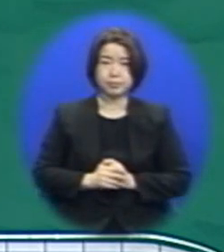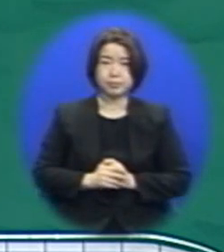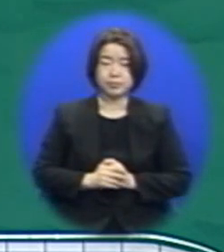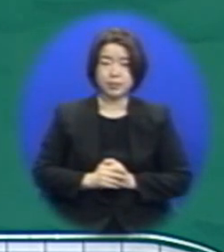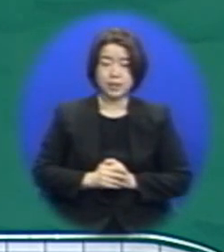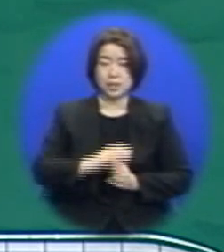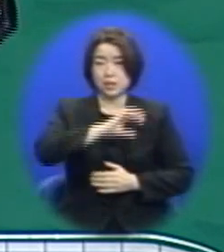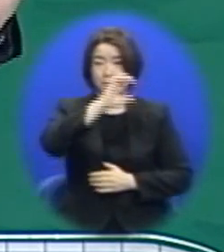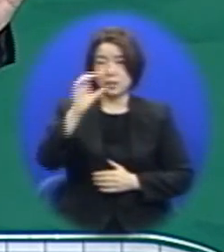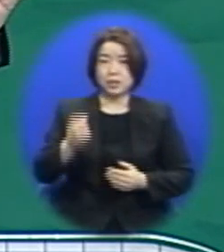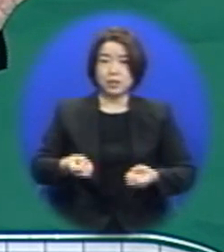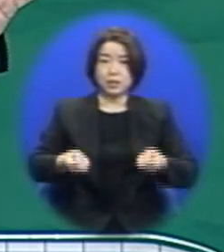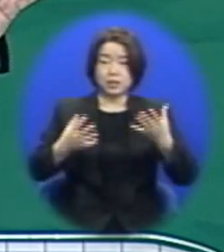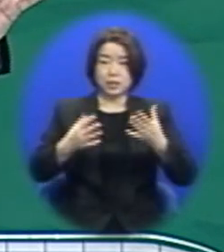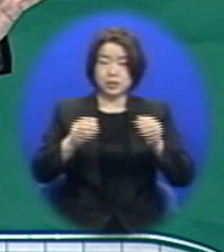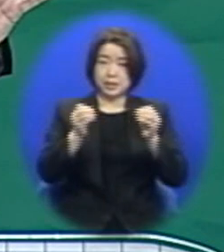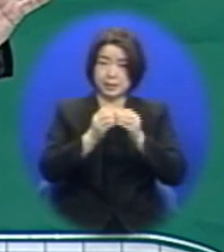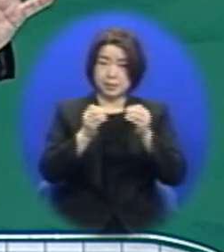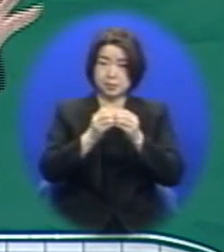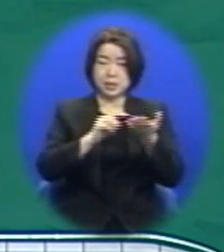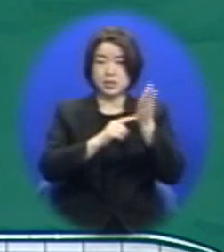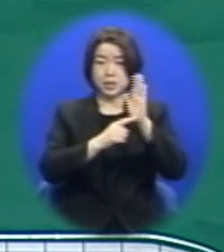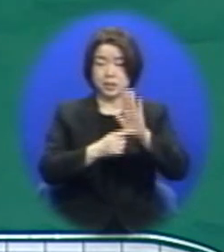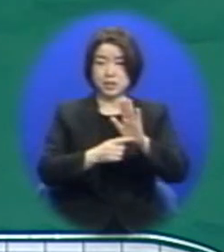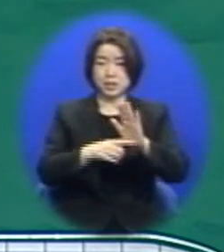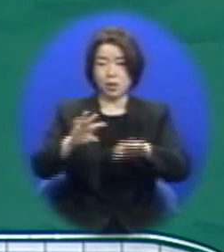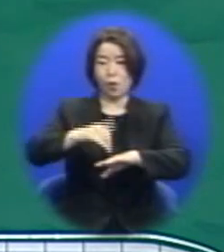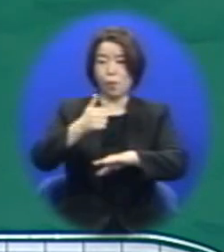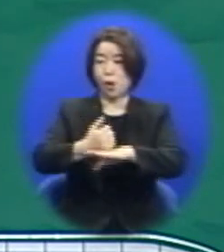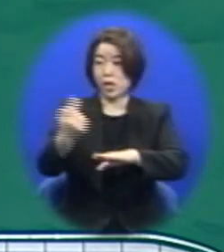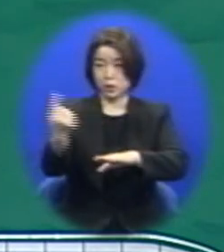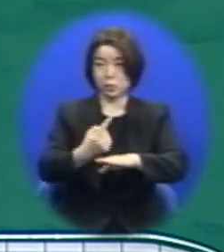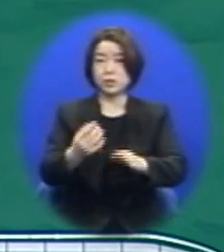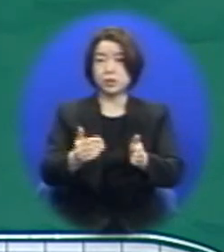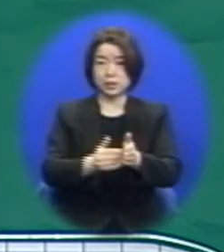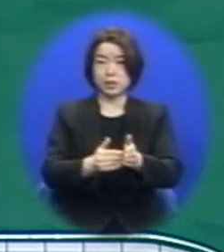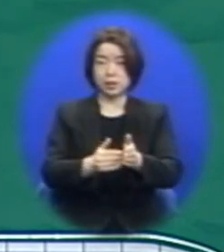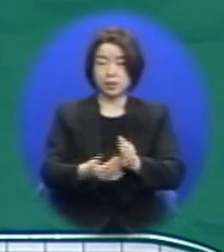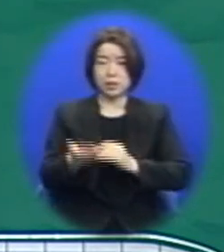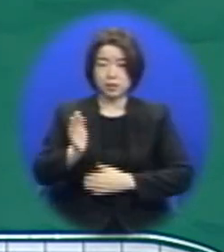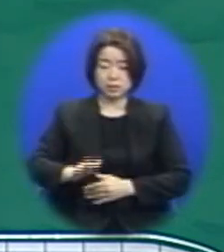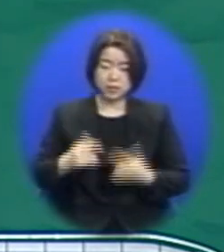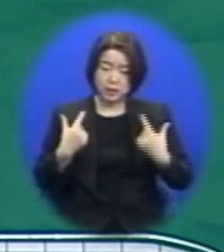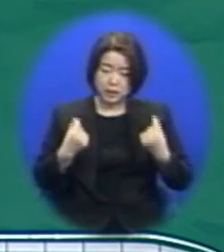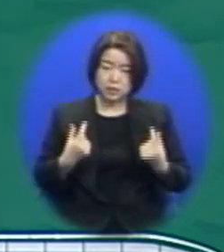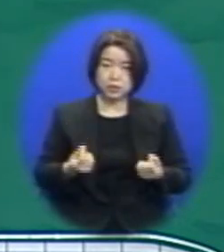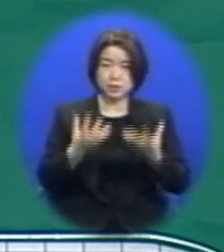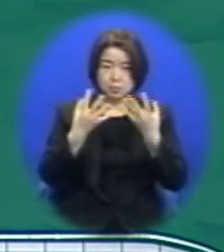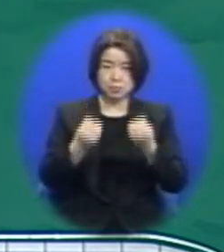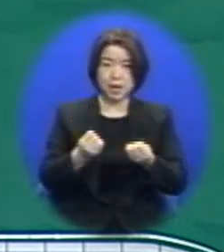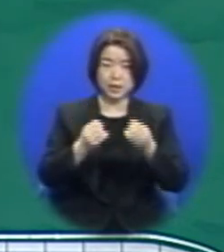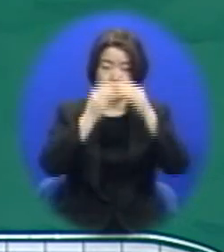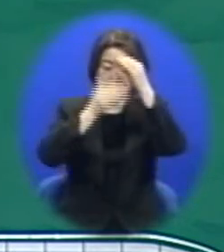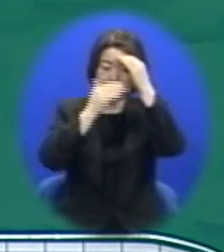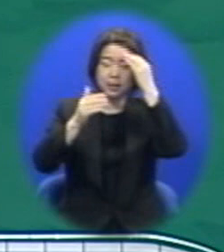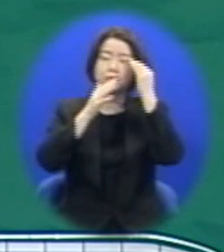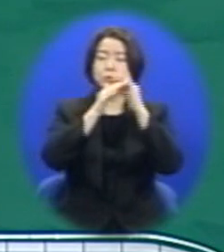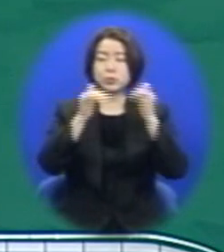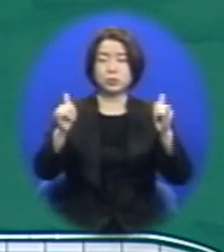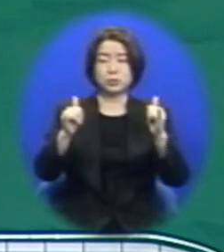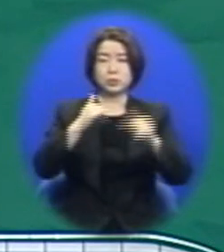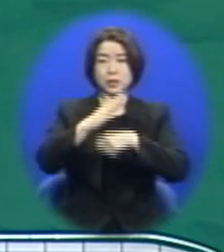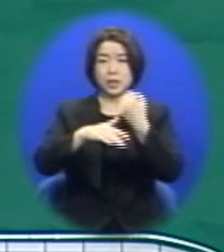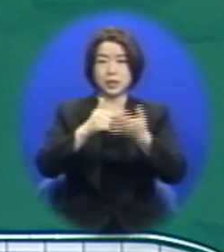성탄절의 메시지는 왕이 오셨다예요. 그런데 여전히 많은 성도들은 하나님께 순종하는 것을 두려워해요.